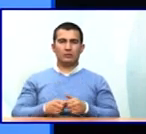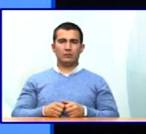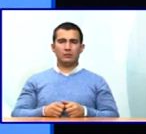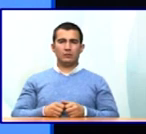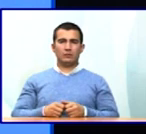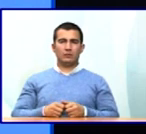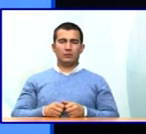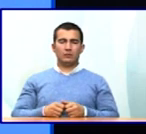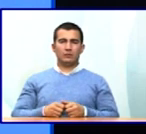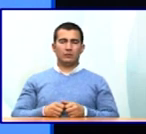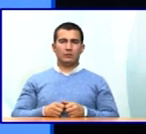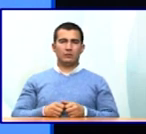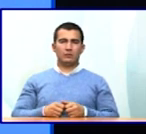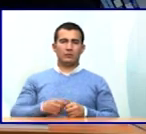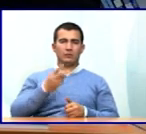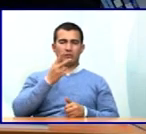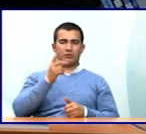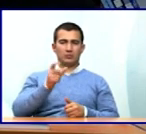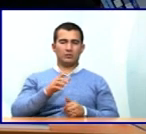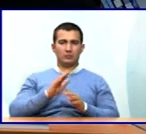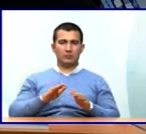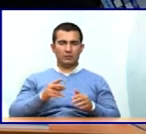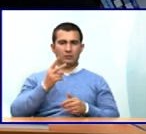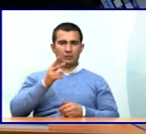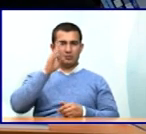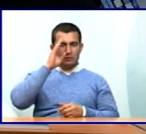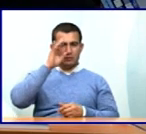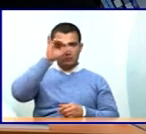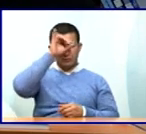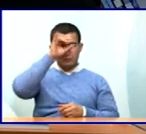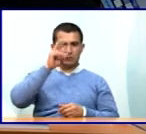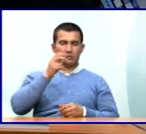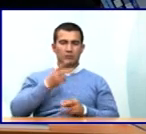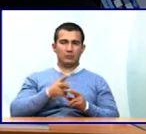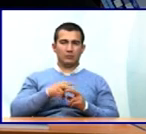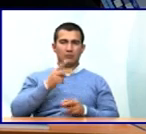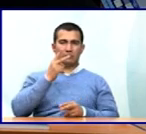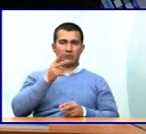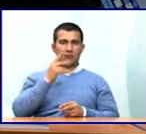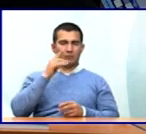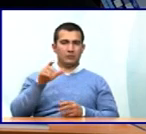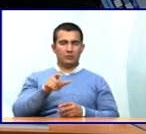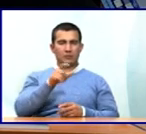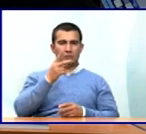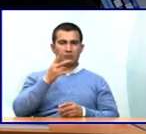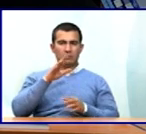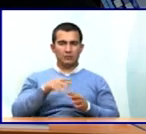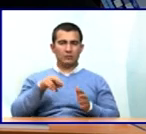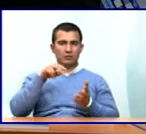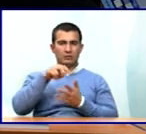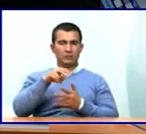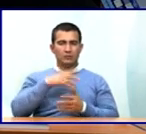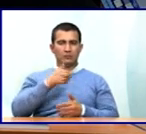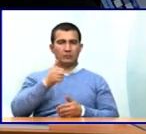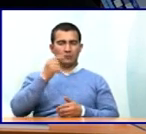Demak, ikki nafar o'quvchi ikkita qiyalikdagi tuproq namligi orasida nima uchun farq borligi haqida turli